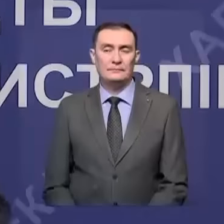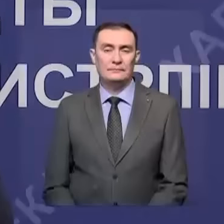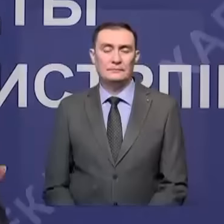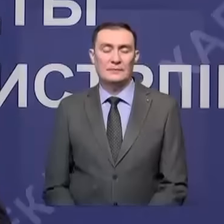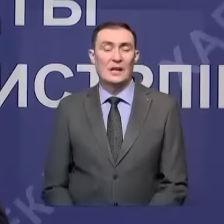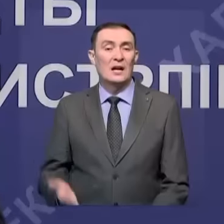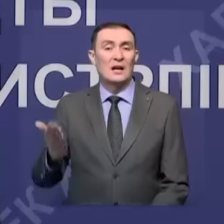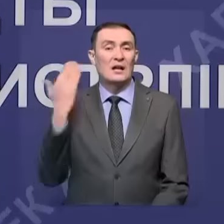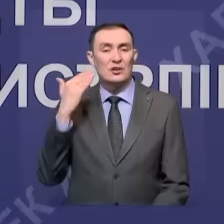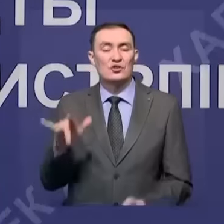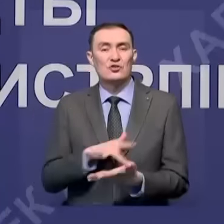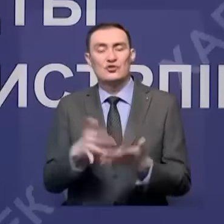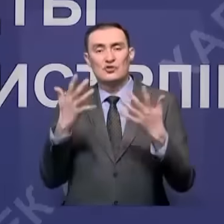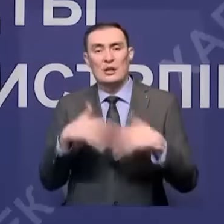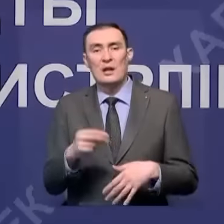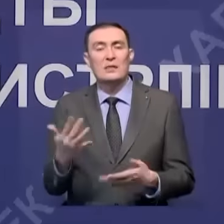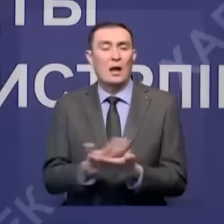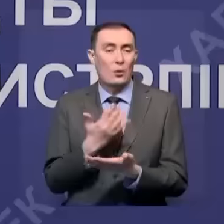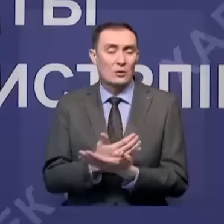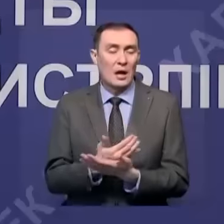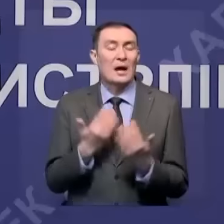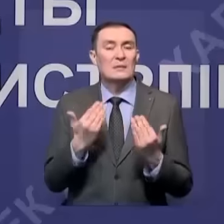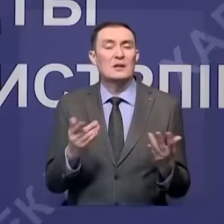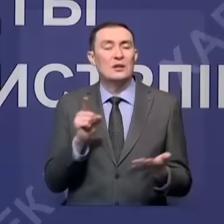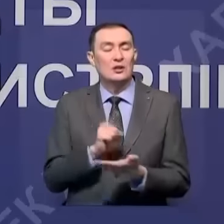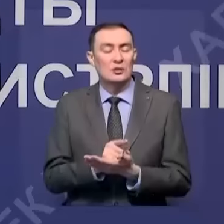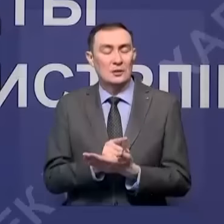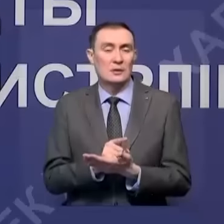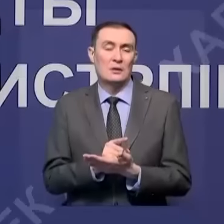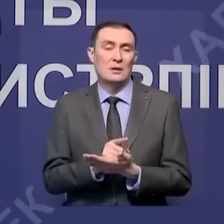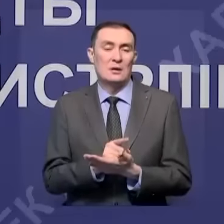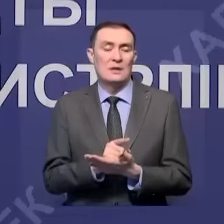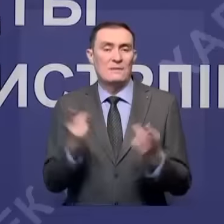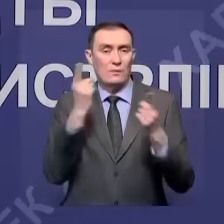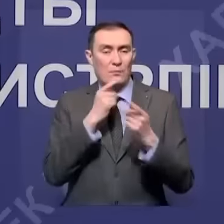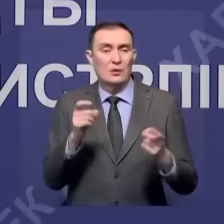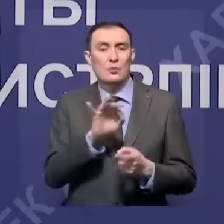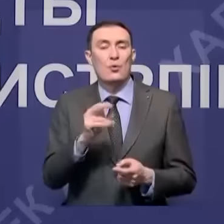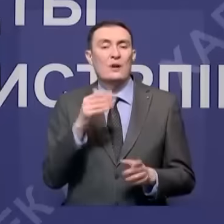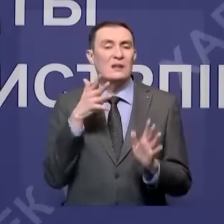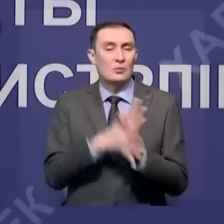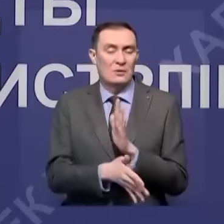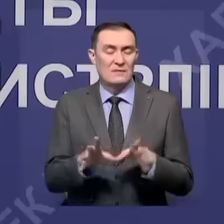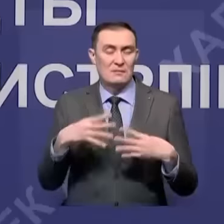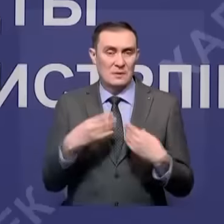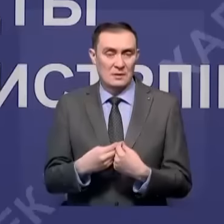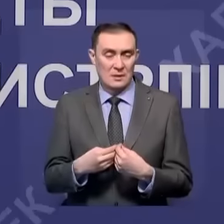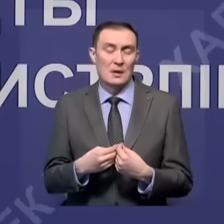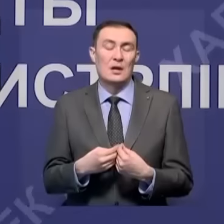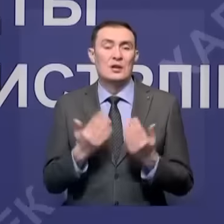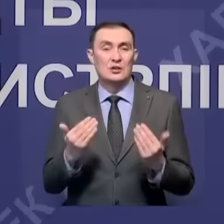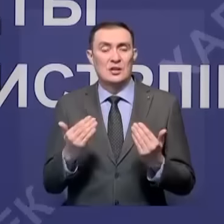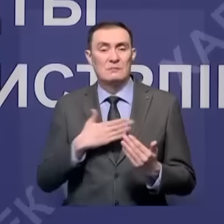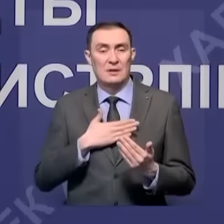Если раньше считали только по доходам, то теперь должны иметь сведения и по расходам данной семьи. Сейчас